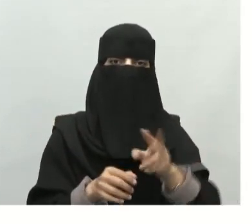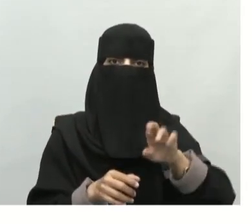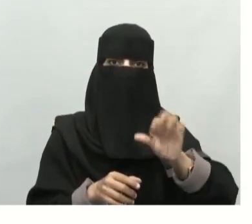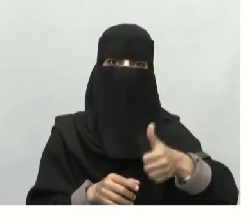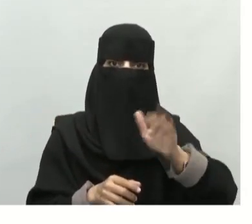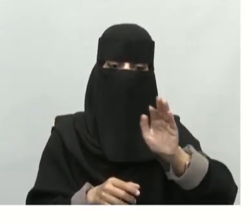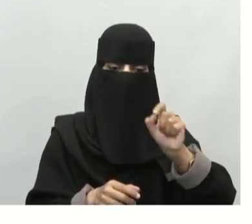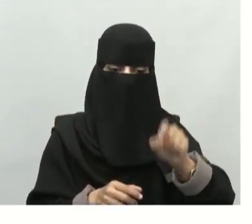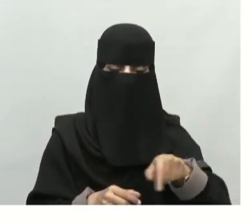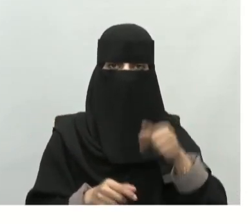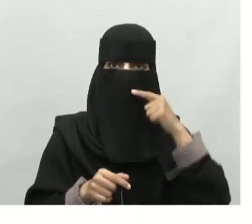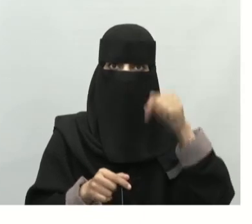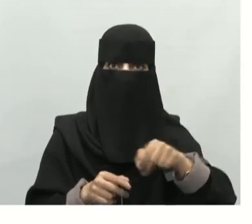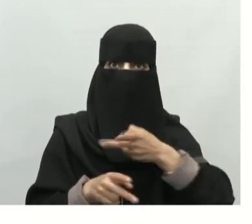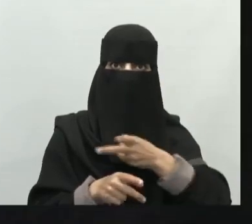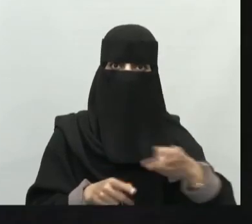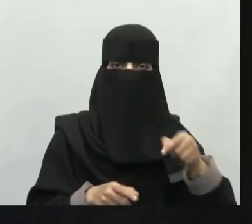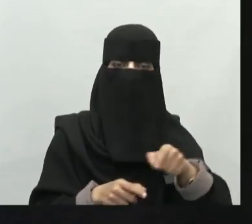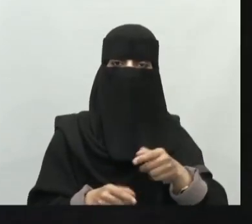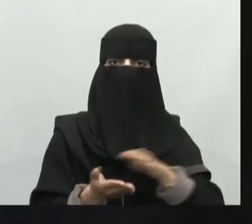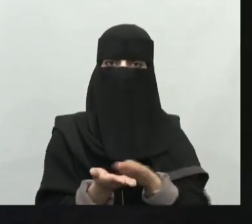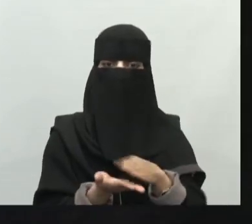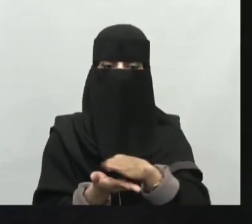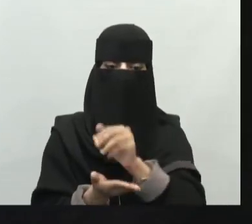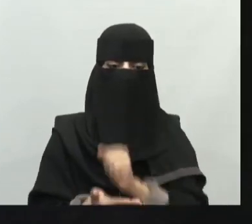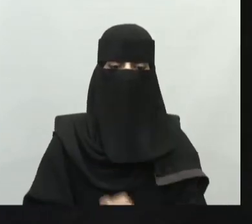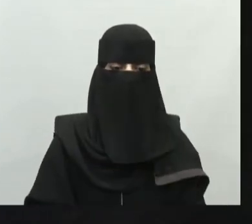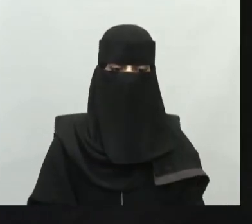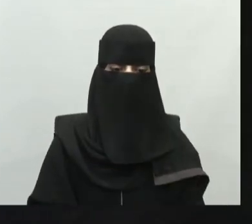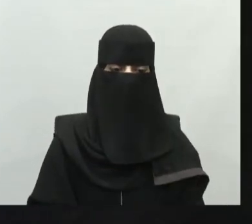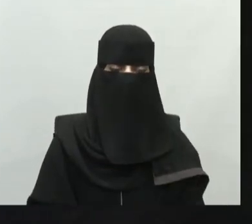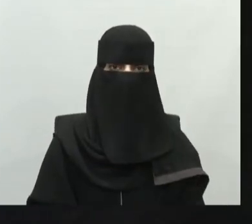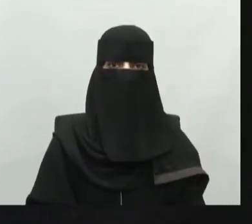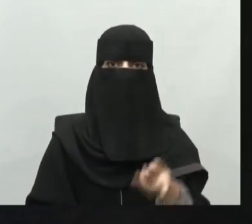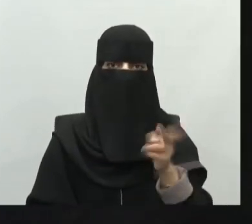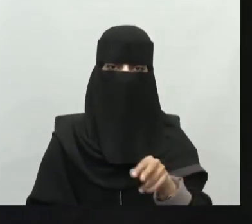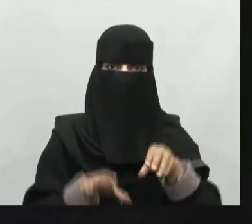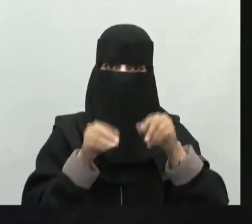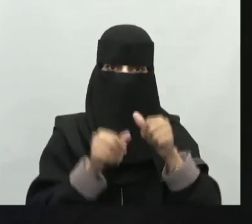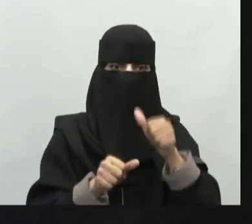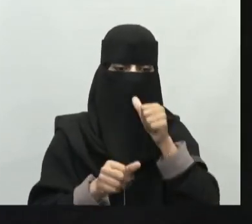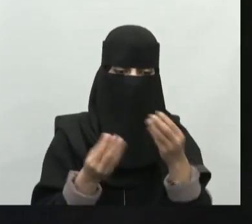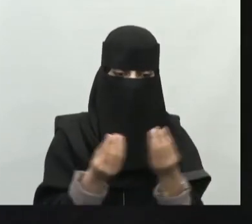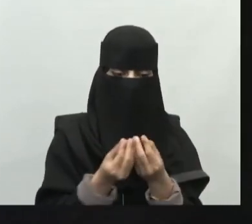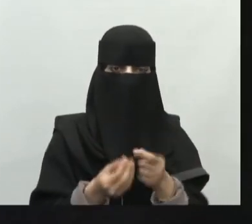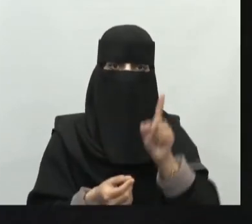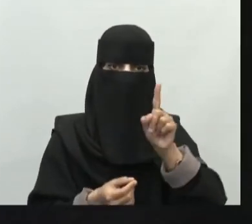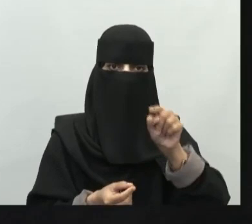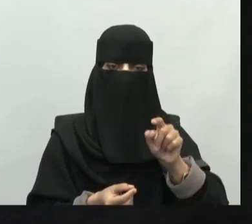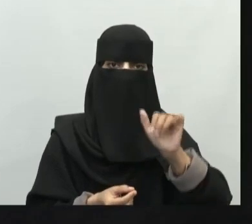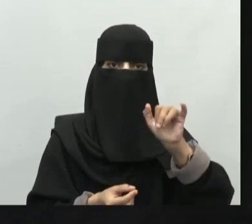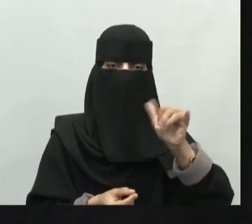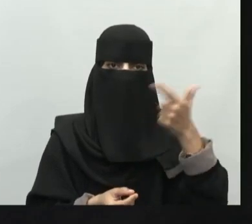واخذنا اليوم انواع عديده من الزواحف وايضا البرمائيات